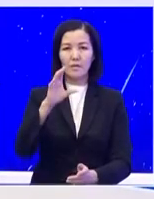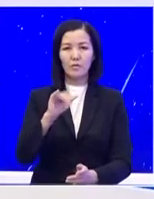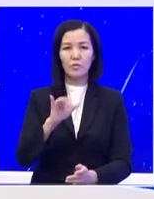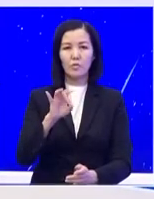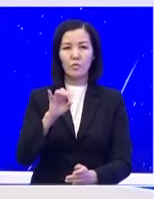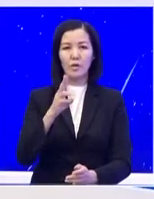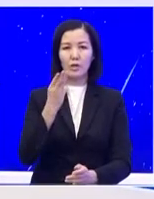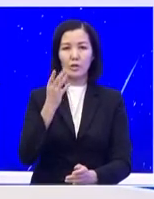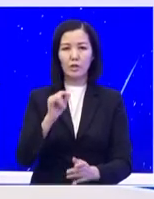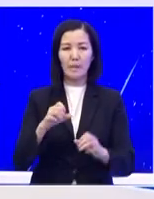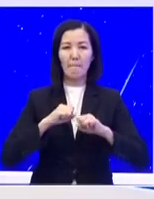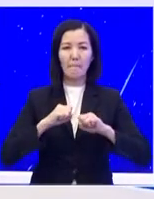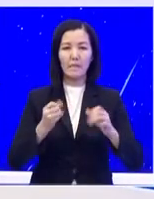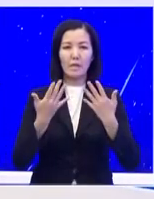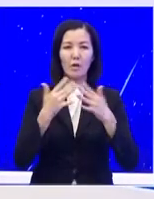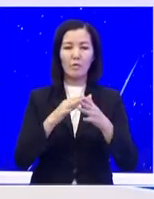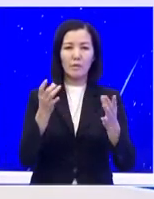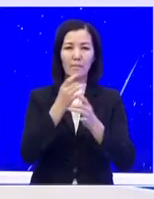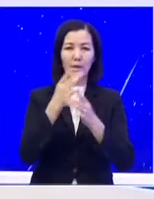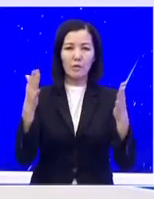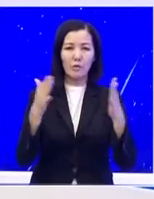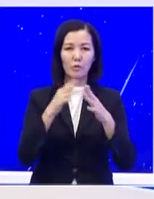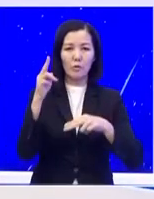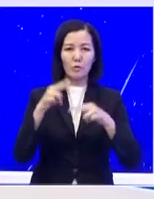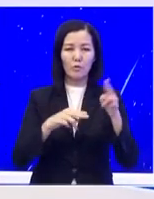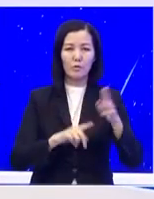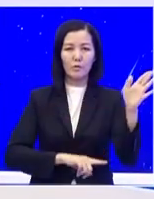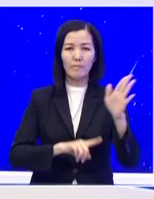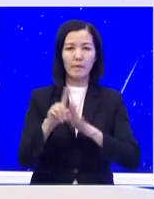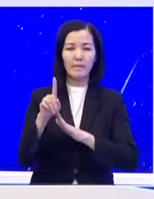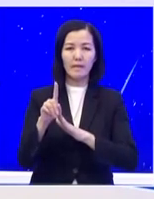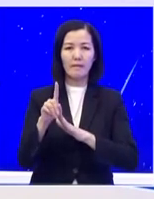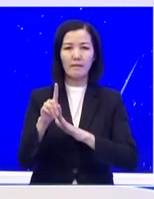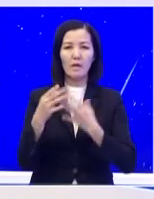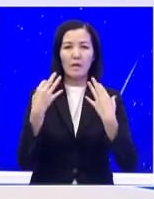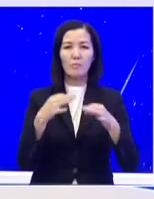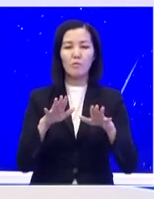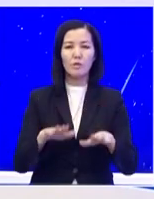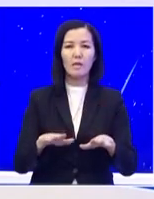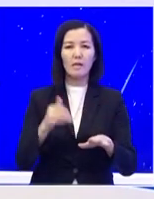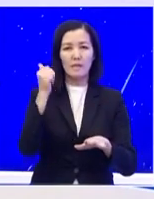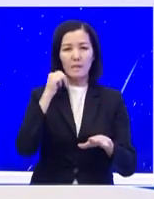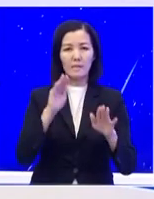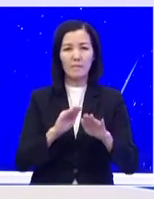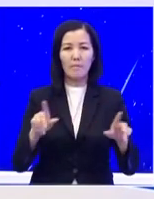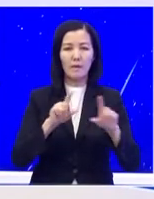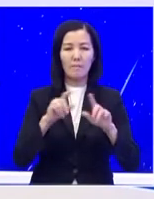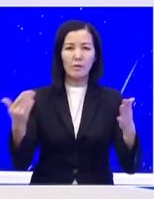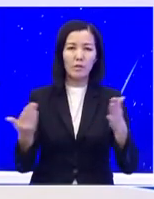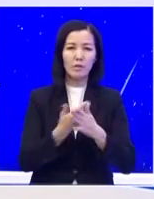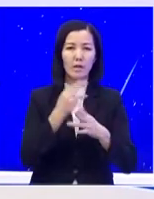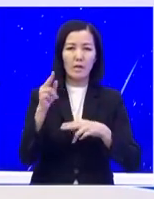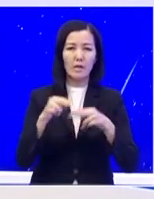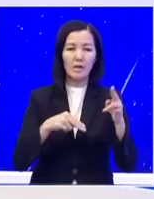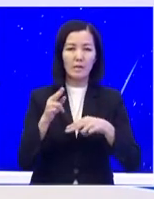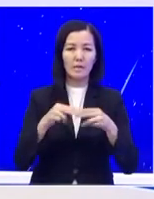Іздегенге сұраған Сұраншы Батыр ауылында мәдениет үйі құрылысы басталды. Оған қоса қаңырап тұрған ескі балабақшада жаңартылып жатыр.